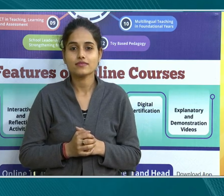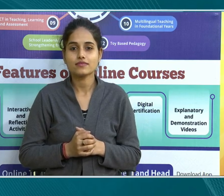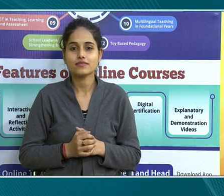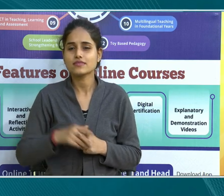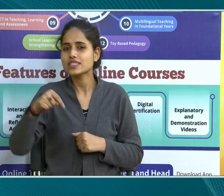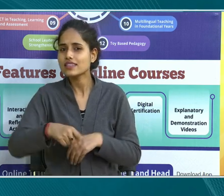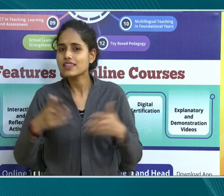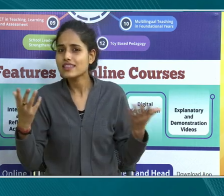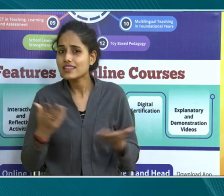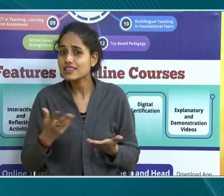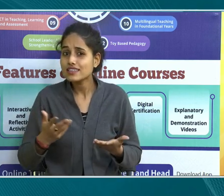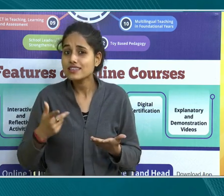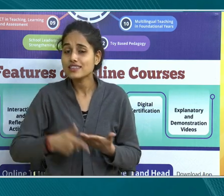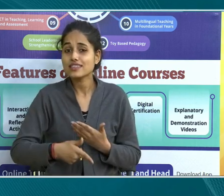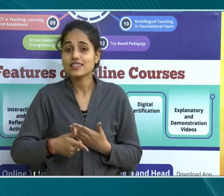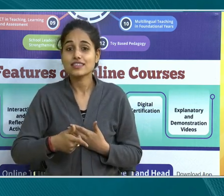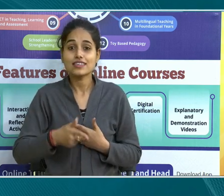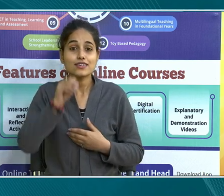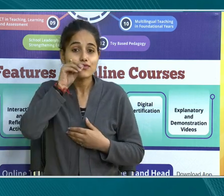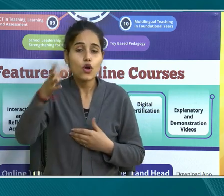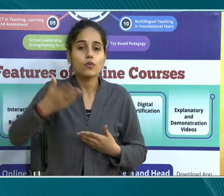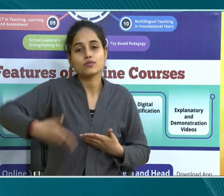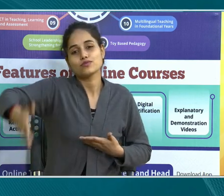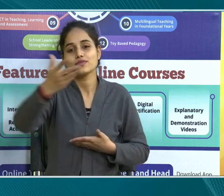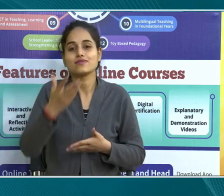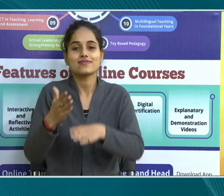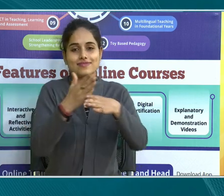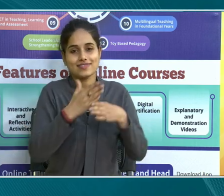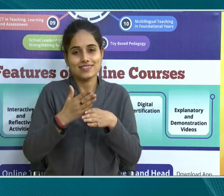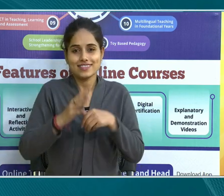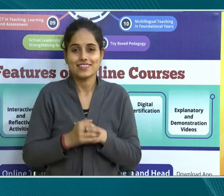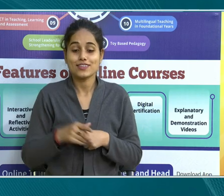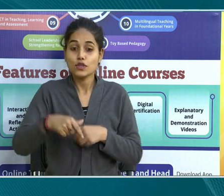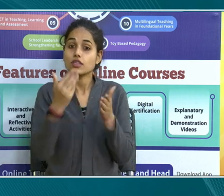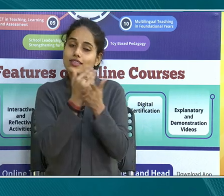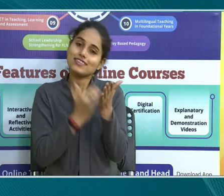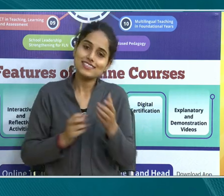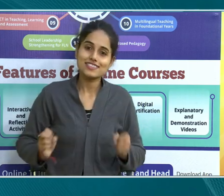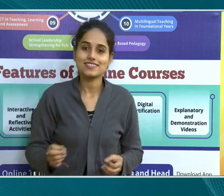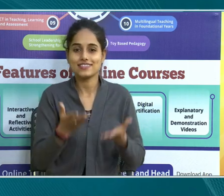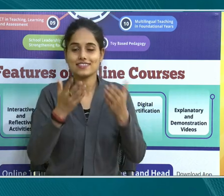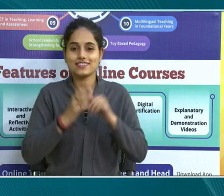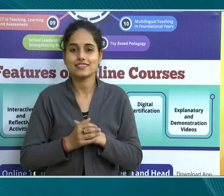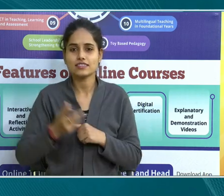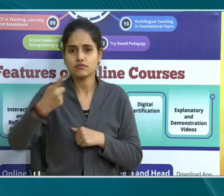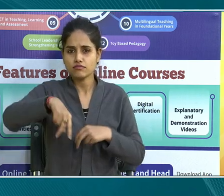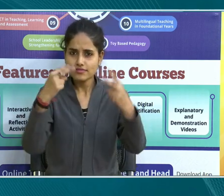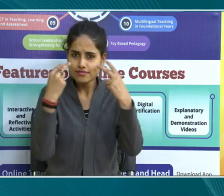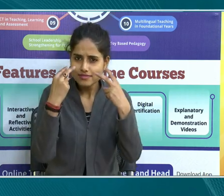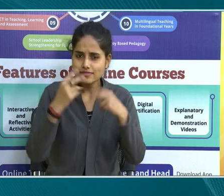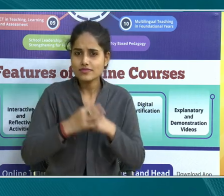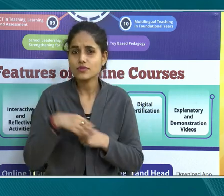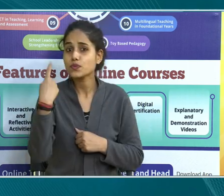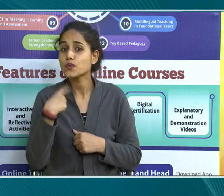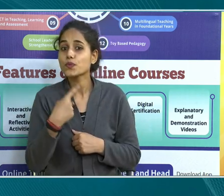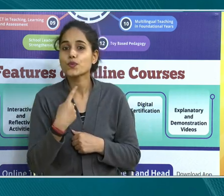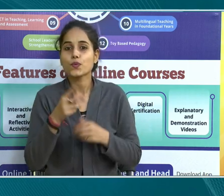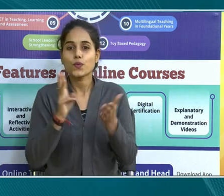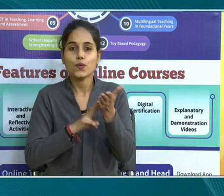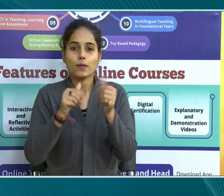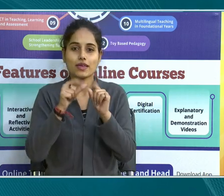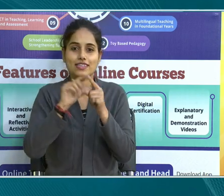तो यह एक संदेश G20 का जो मैंने आप सब के साथ साजा किया, इसके साथ हम अपना सत्र शुरू करते हैं, आप स्क्रीन पर मेरे साथ देख रहे हैं, मिस